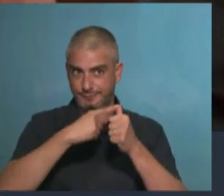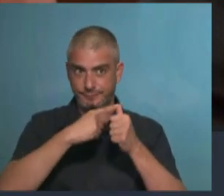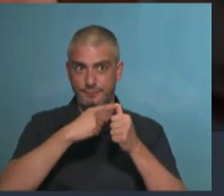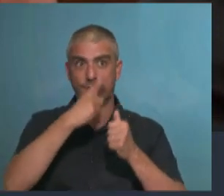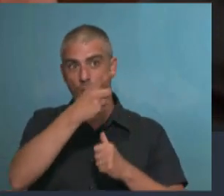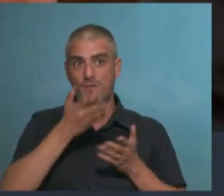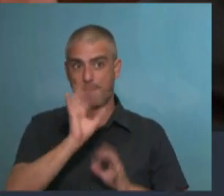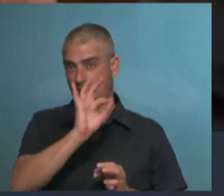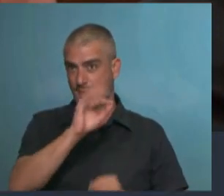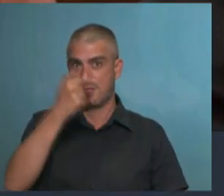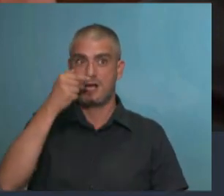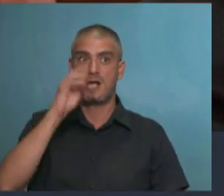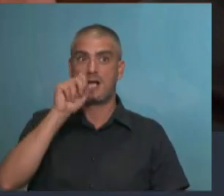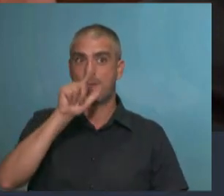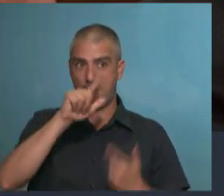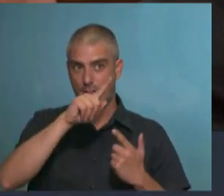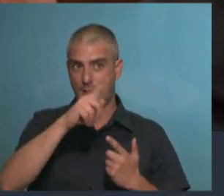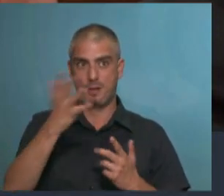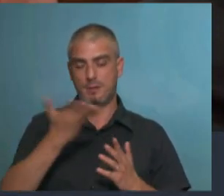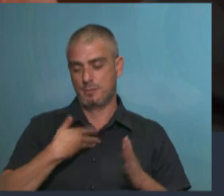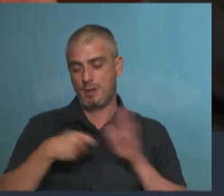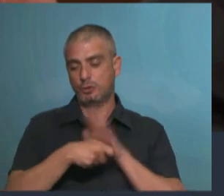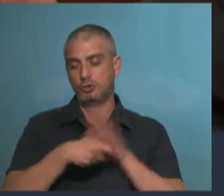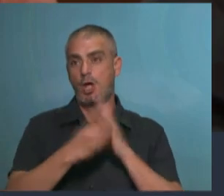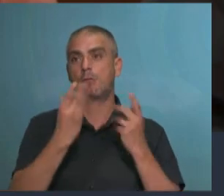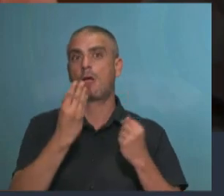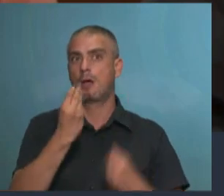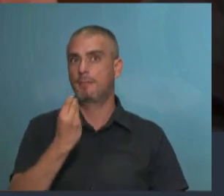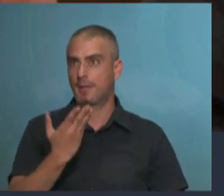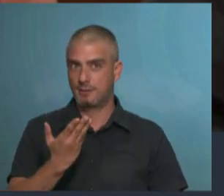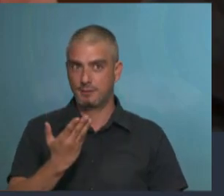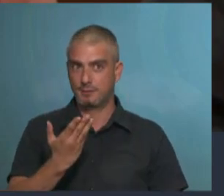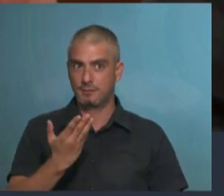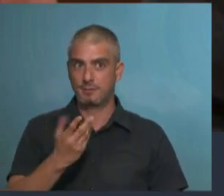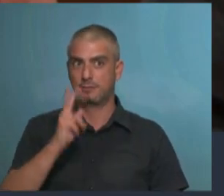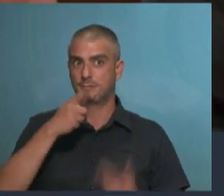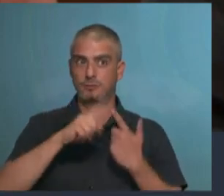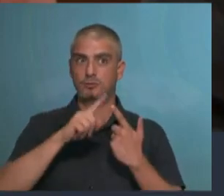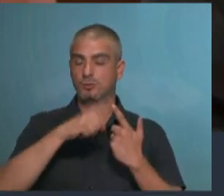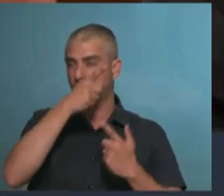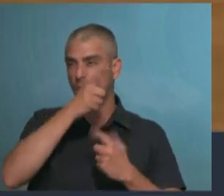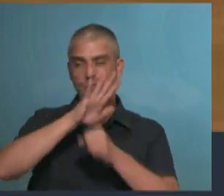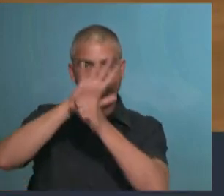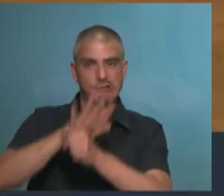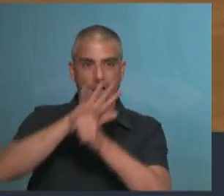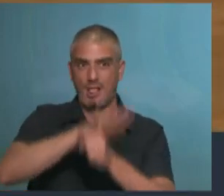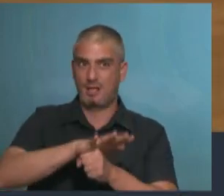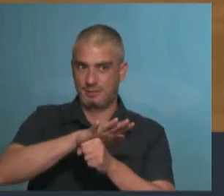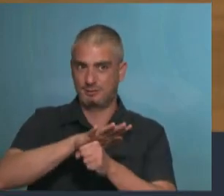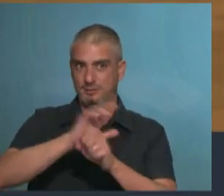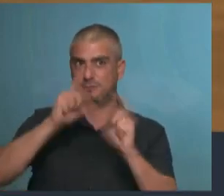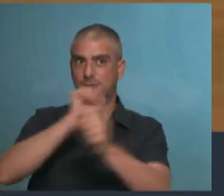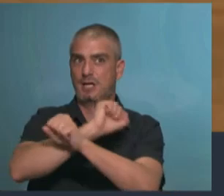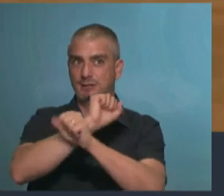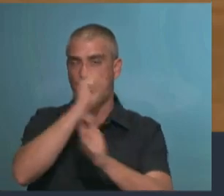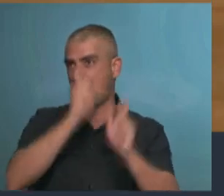בעיקר גמר. בכל ביש מופת. ב', שהוא לחץ ואסר אנשים,